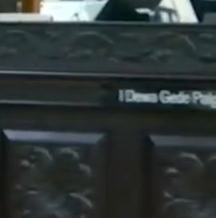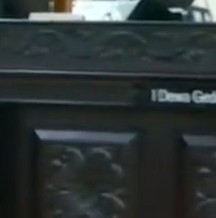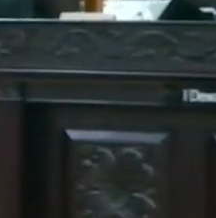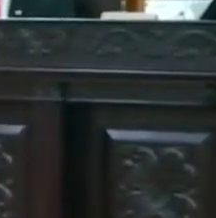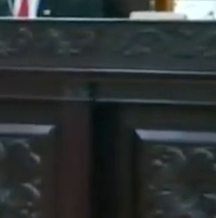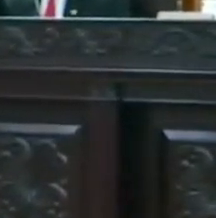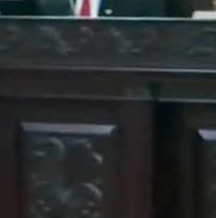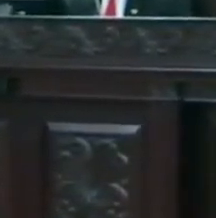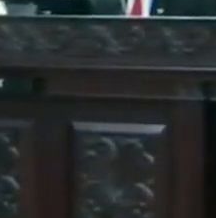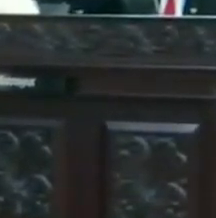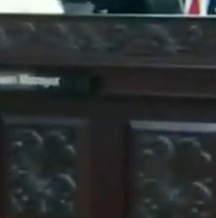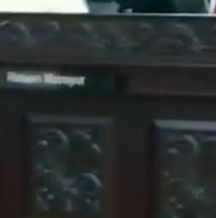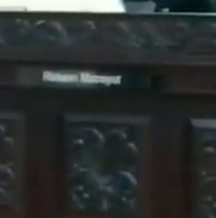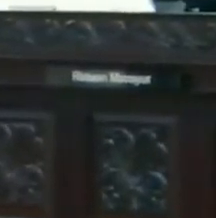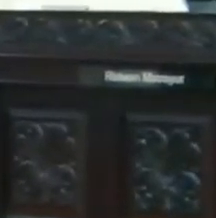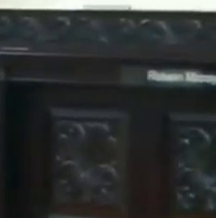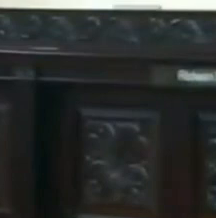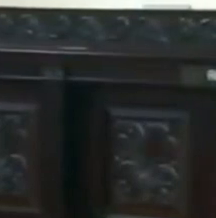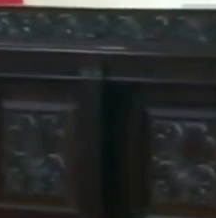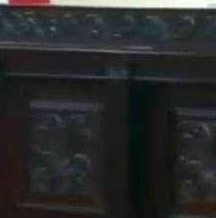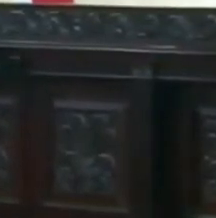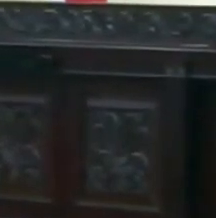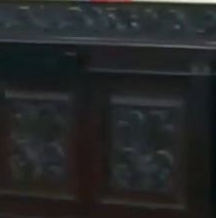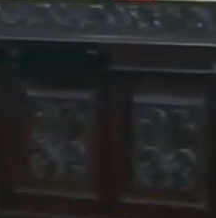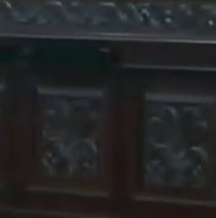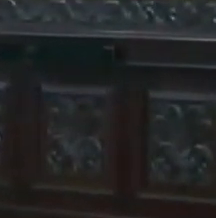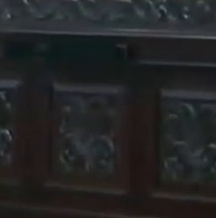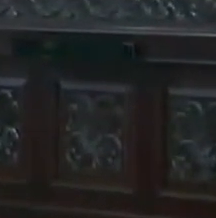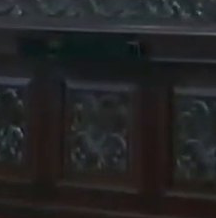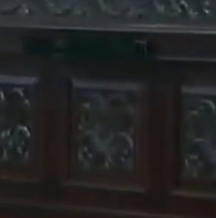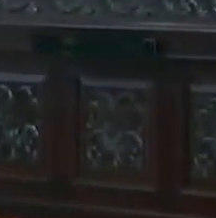hadir di Breaking News komasifi Tetaplah bersama kami